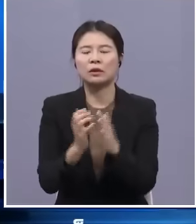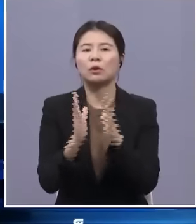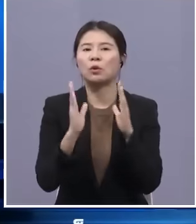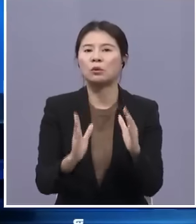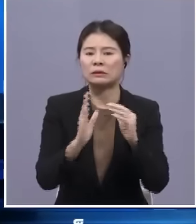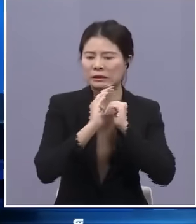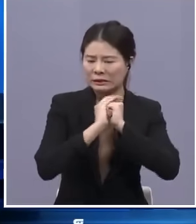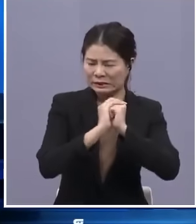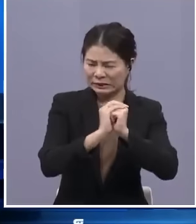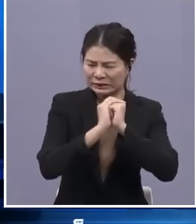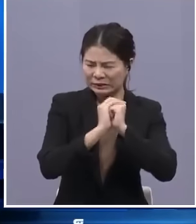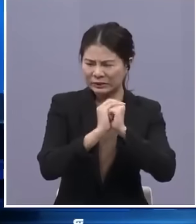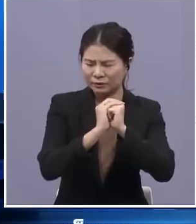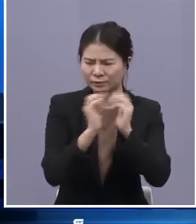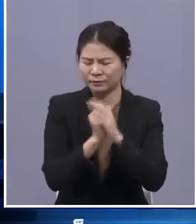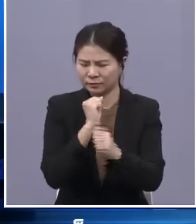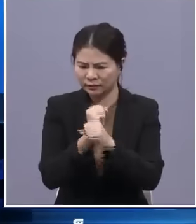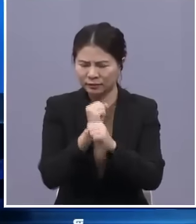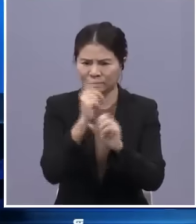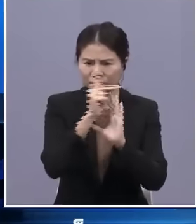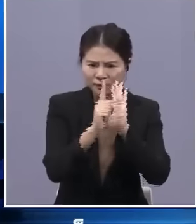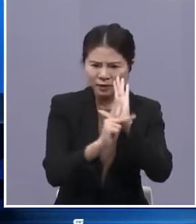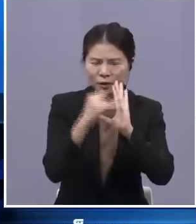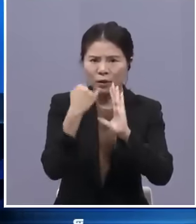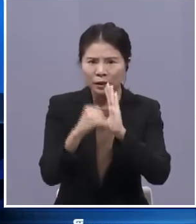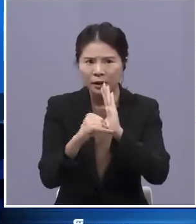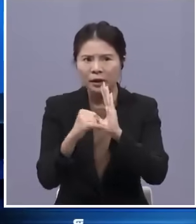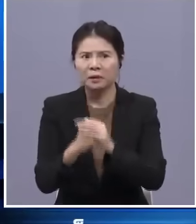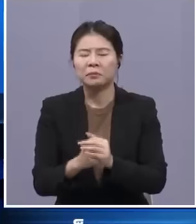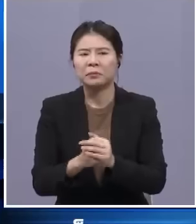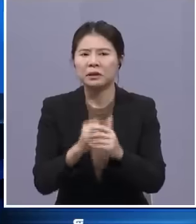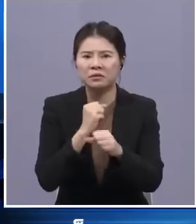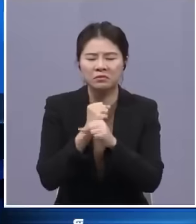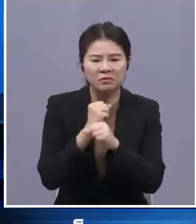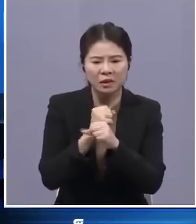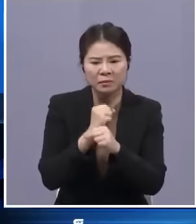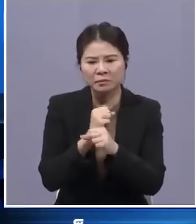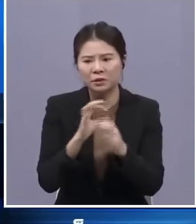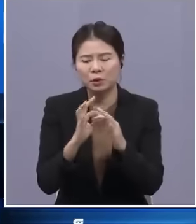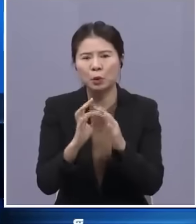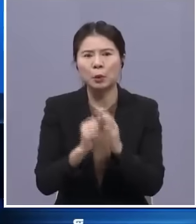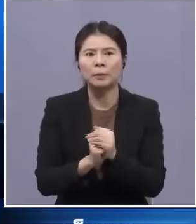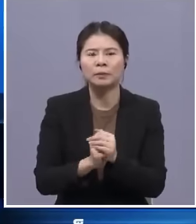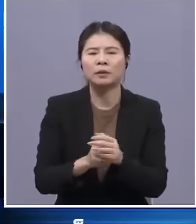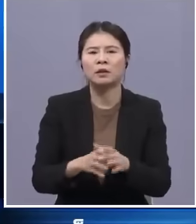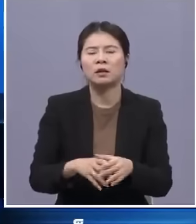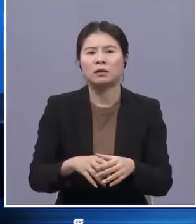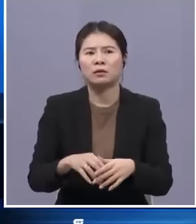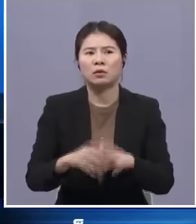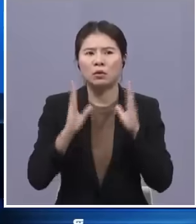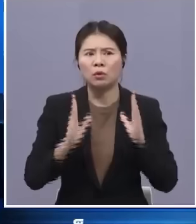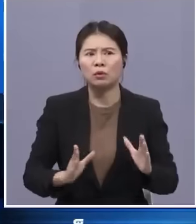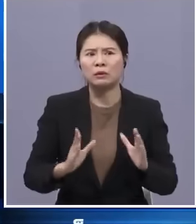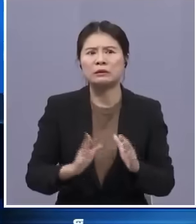เป็นเป้าหมายหลักที่อยากจะเอาตำรวจเข้ามาเพราะจีนเทาเนี่ยนะครับเข้ามาแล้วเนี่ยเขามารังแกคนจีนที่มาท่องเ